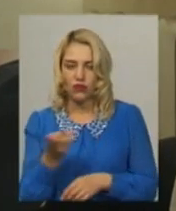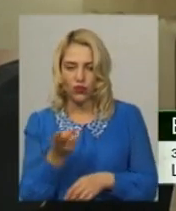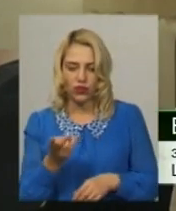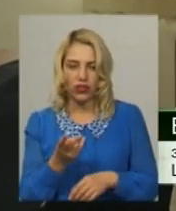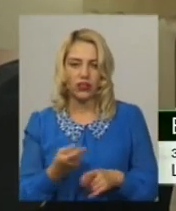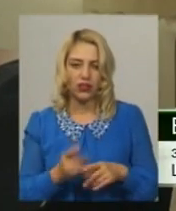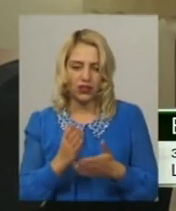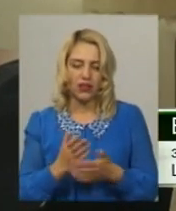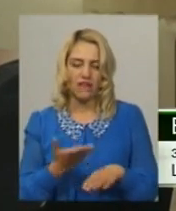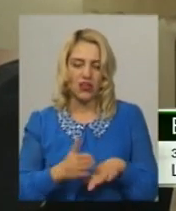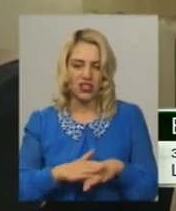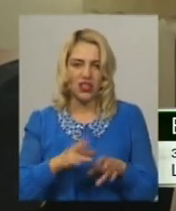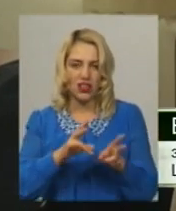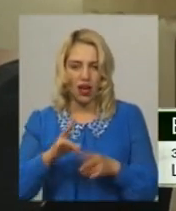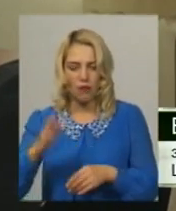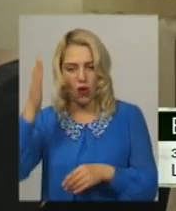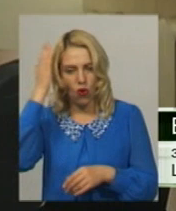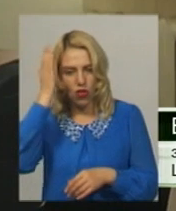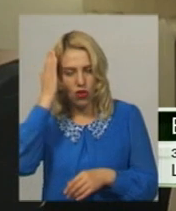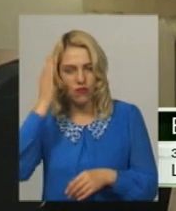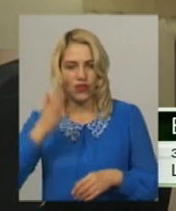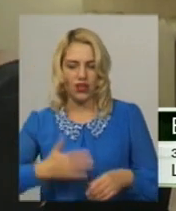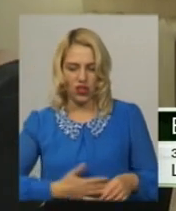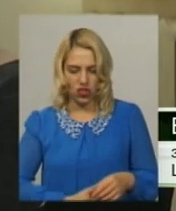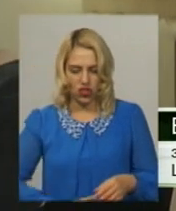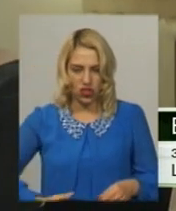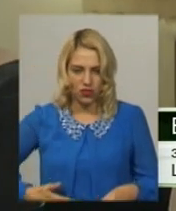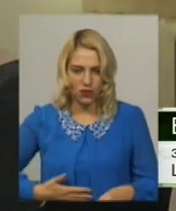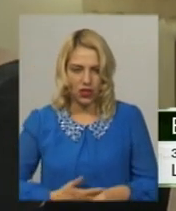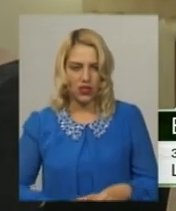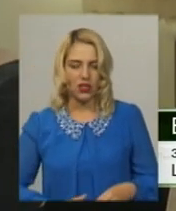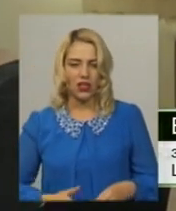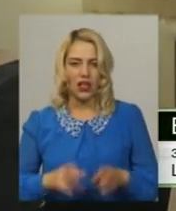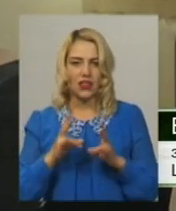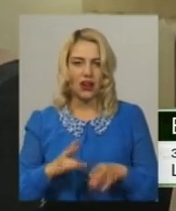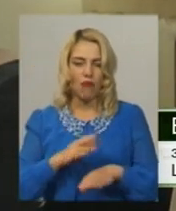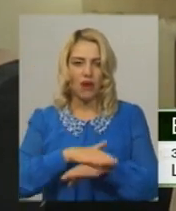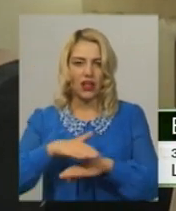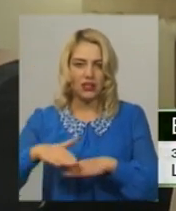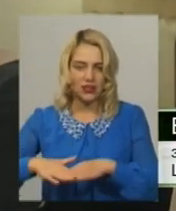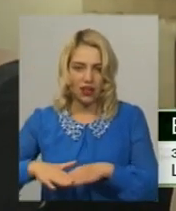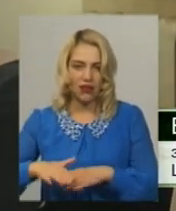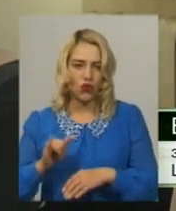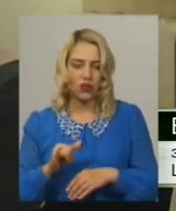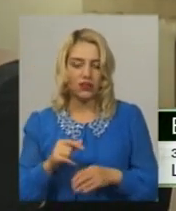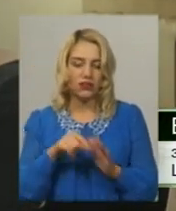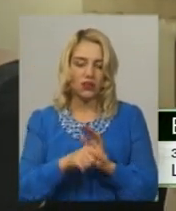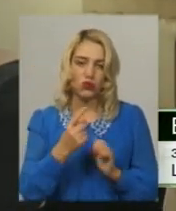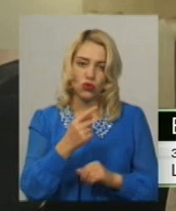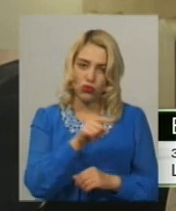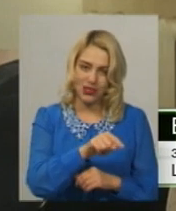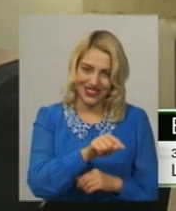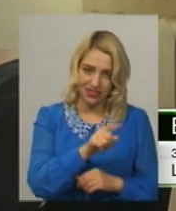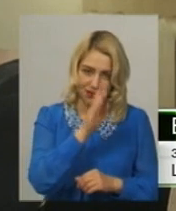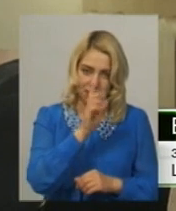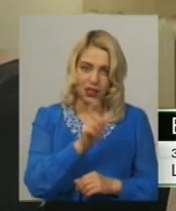політравми, травма голови, травма органів черевної порожнини. Травма нижніх кінцівок. Значить, одного із них в